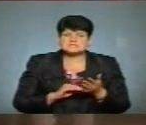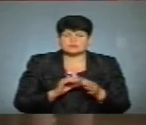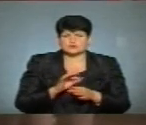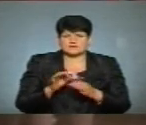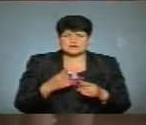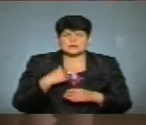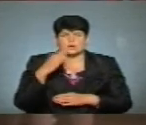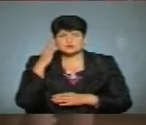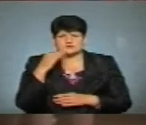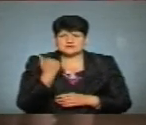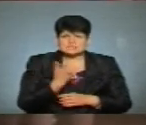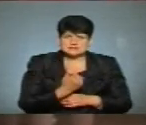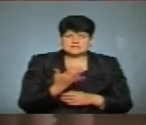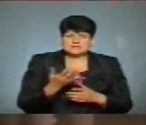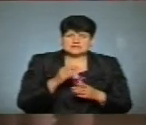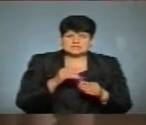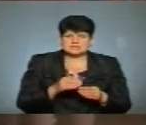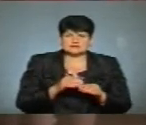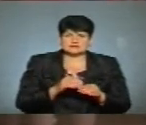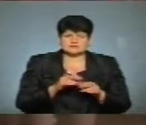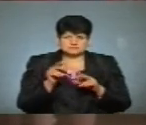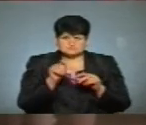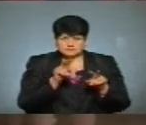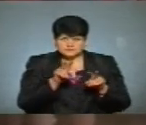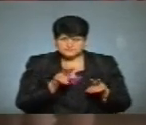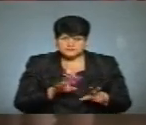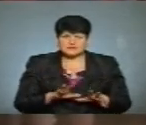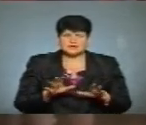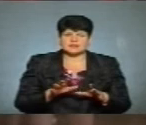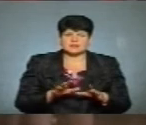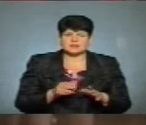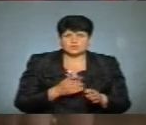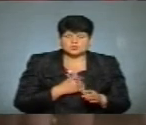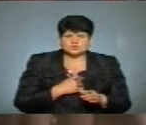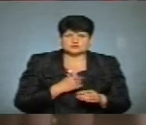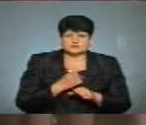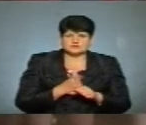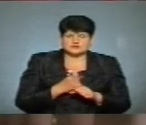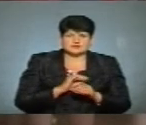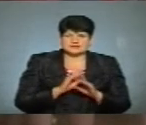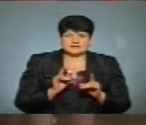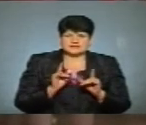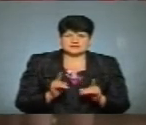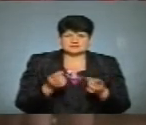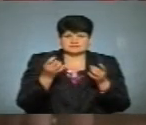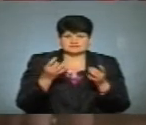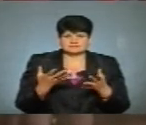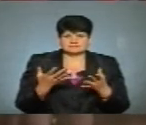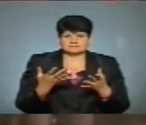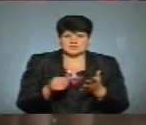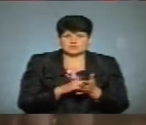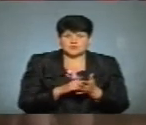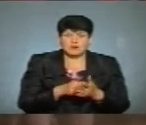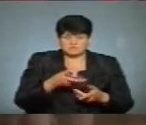які голосували за них, які їх, скажімо так, відслідковували і прагнули, щоб вони діяли не лише декларативним способом, а щоб вони